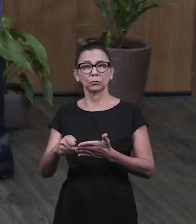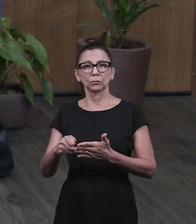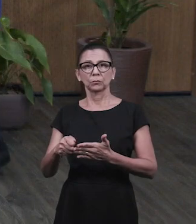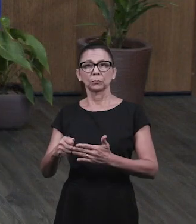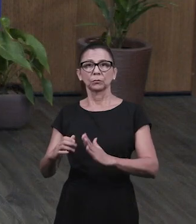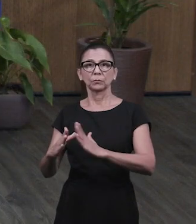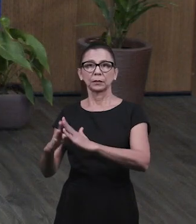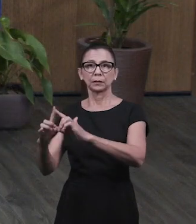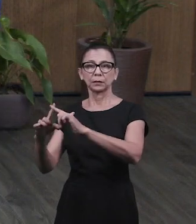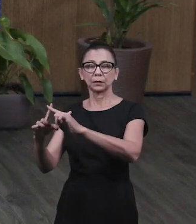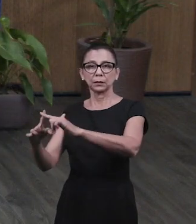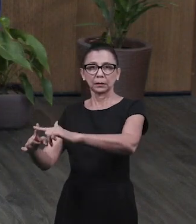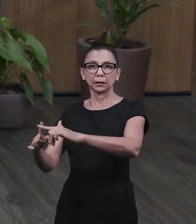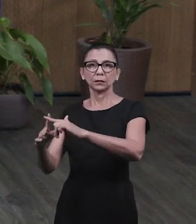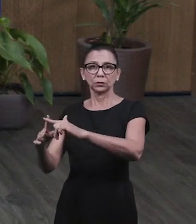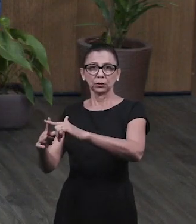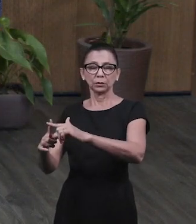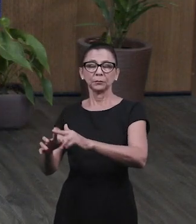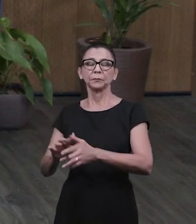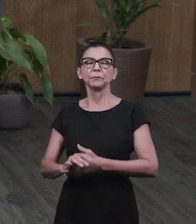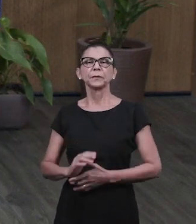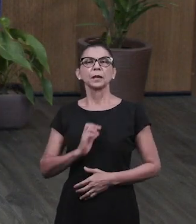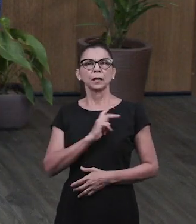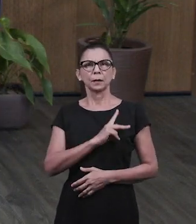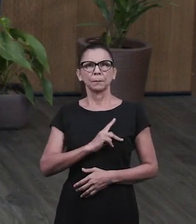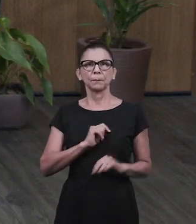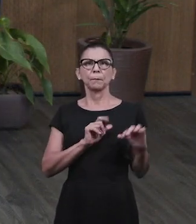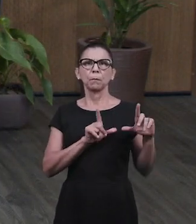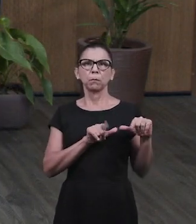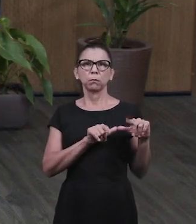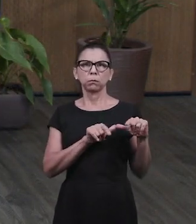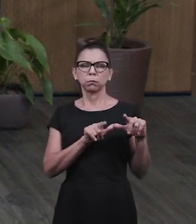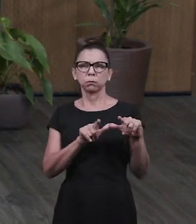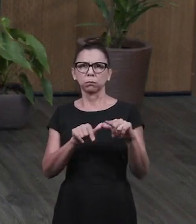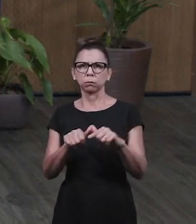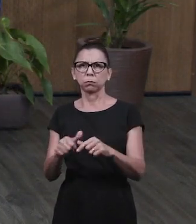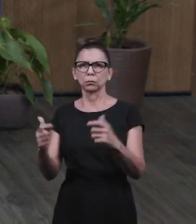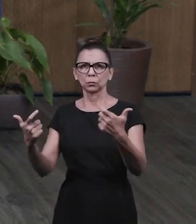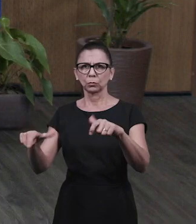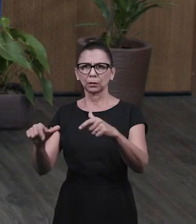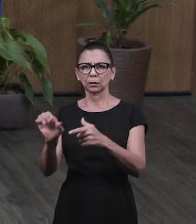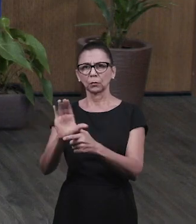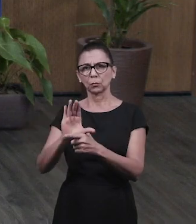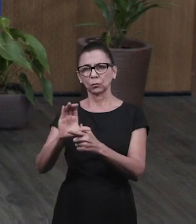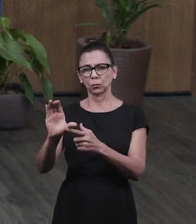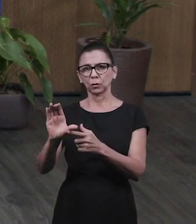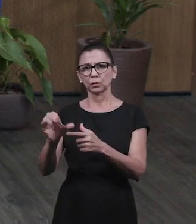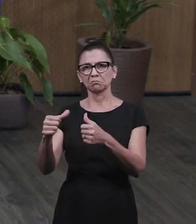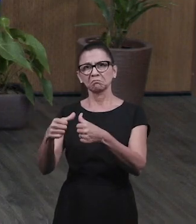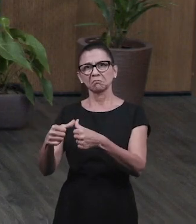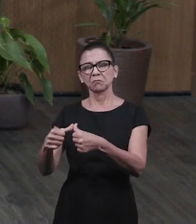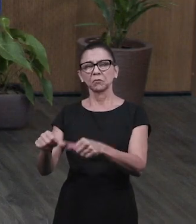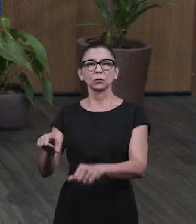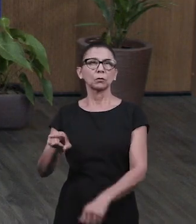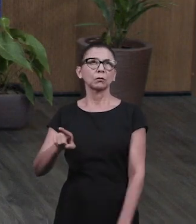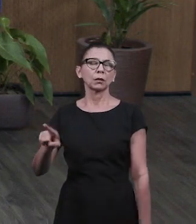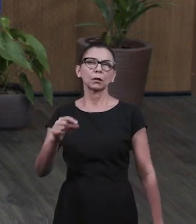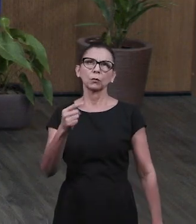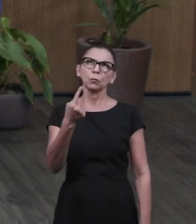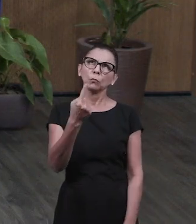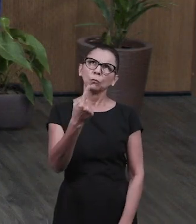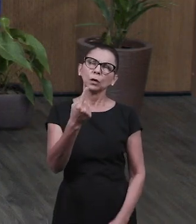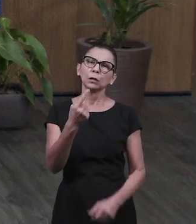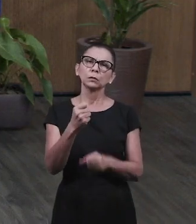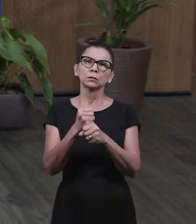avait là et qui avait des dons spirituels. Et il était là-bas. Il est passé dans un voyage. Paul, il était à Corinthe. Il